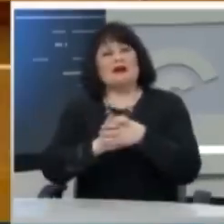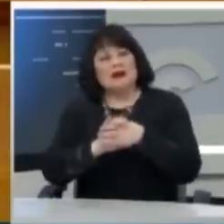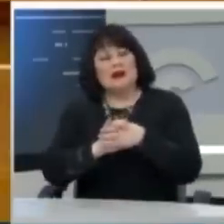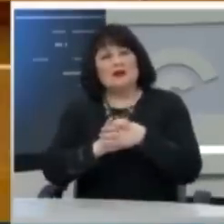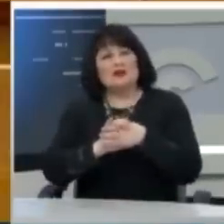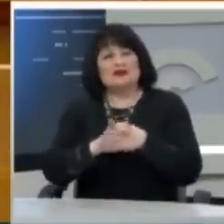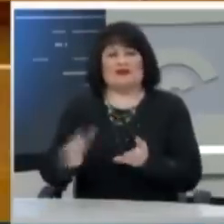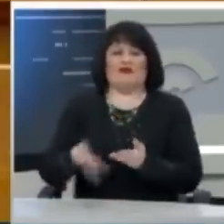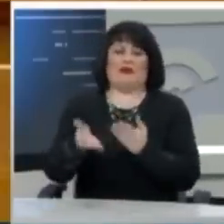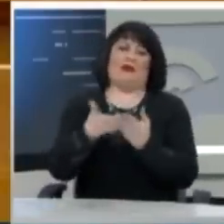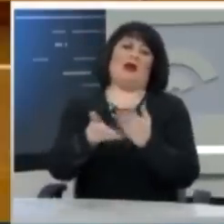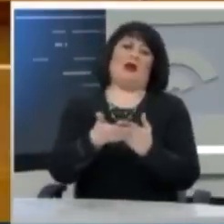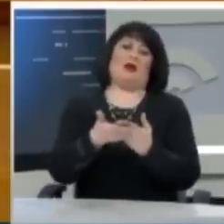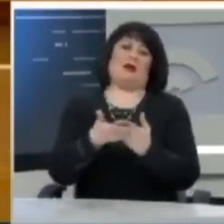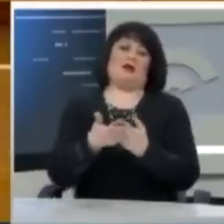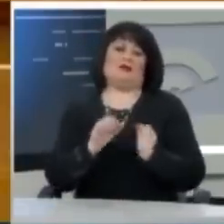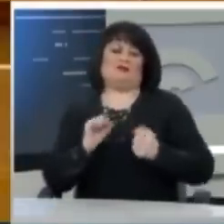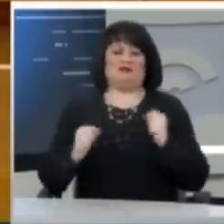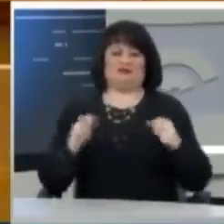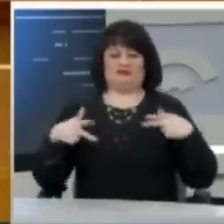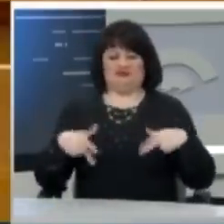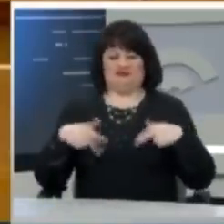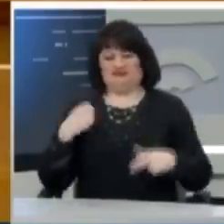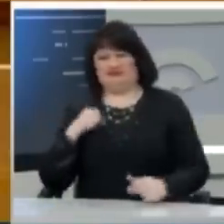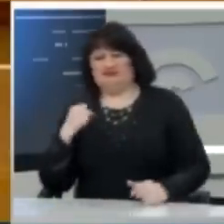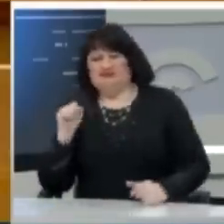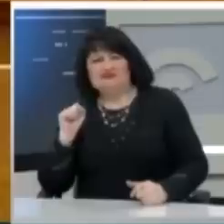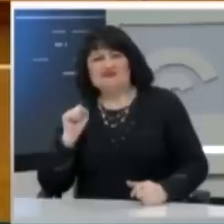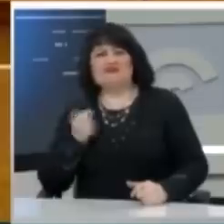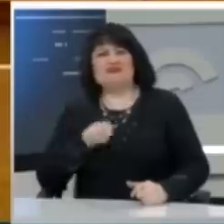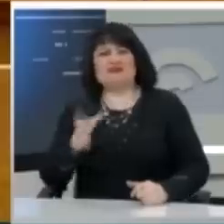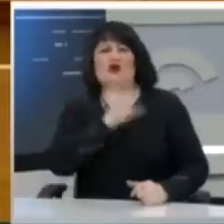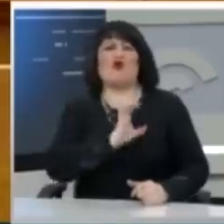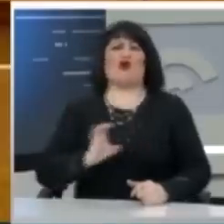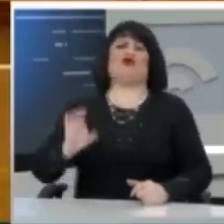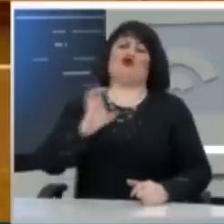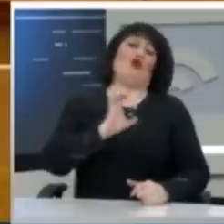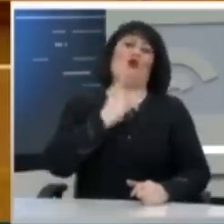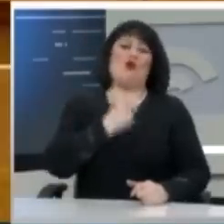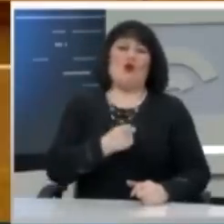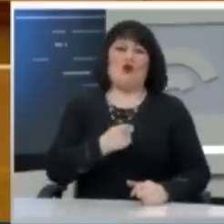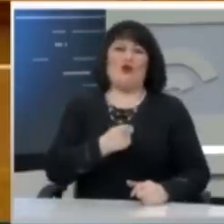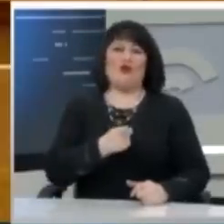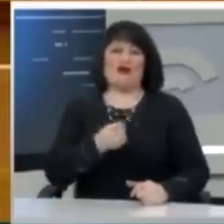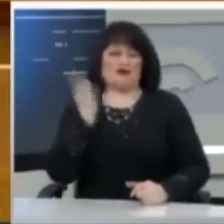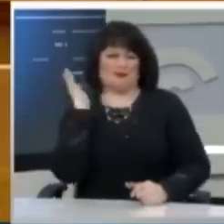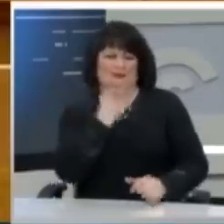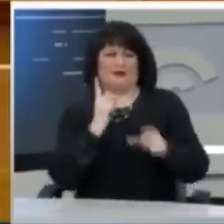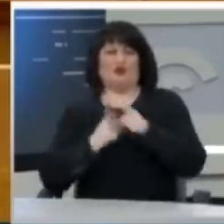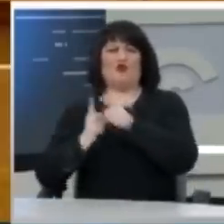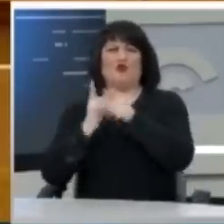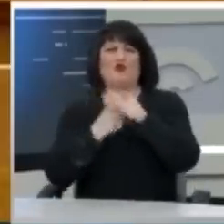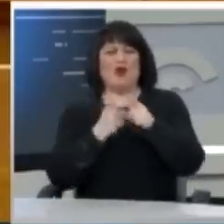κάνει πλάτες σε αντιδραστικές κυβερνήσεις, σε μια σειρά χώρες, για να ποινικοποιούν κομμουνιστικά κόμματα, τα